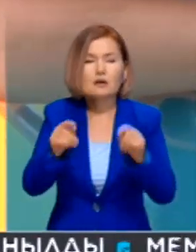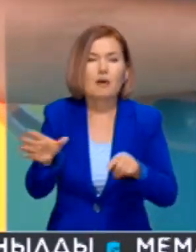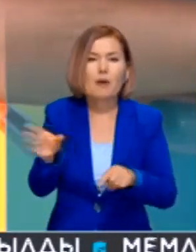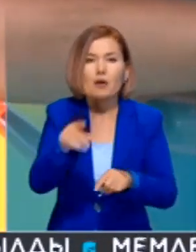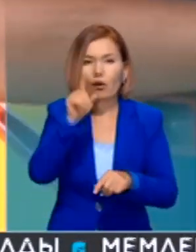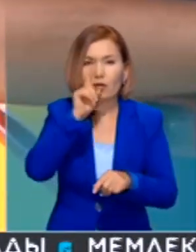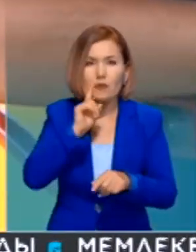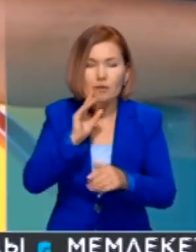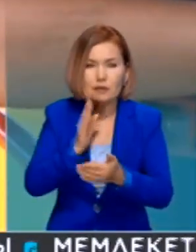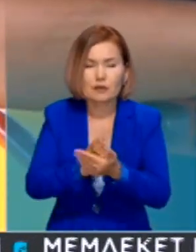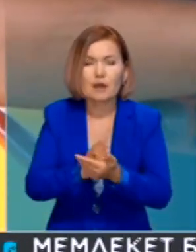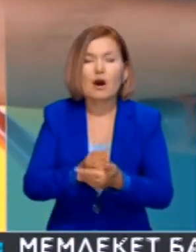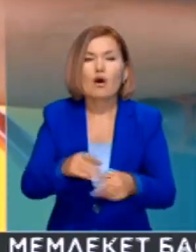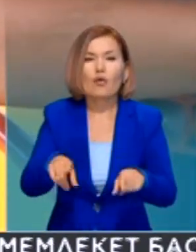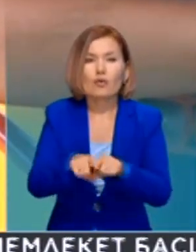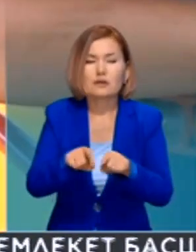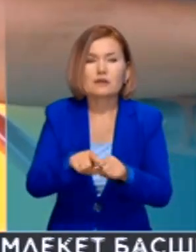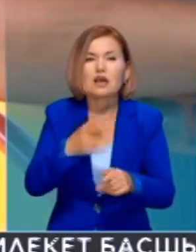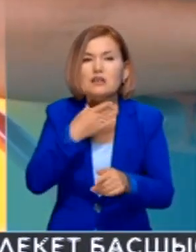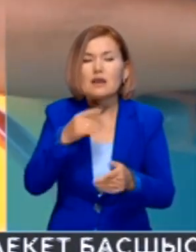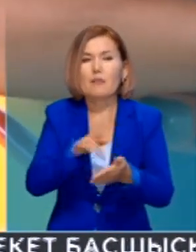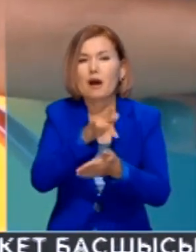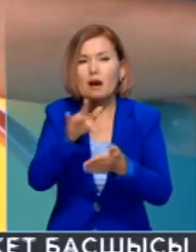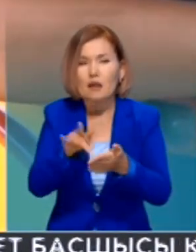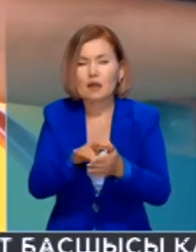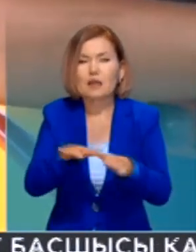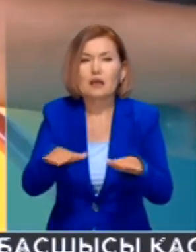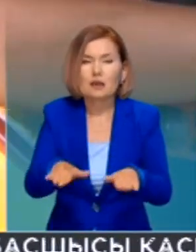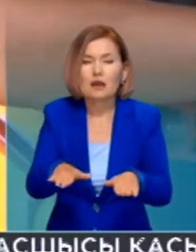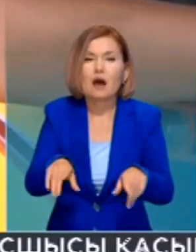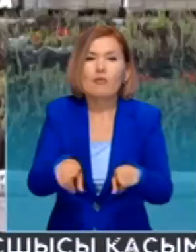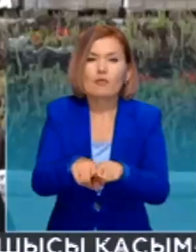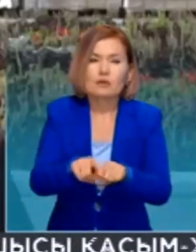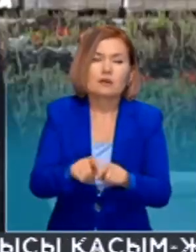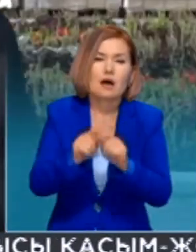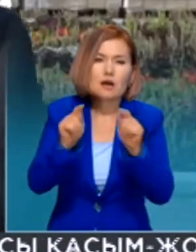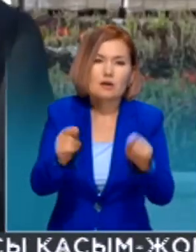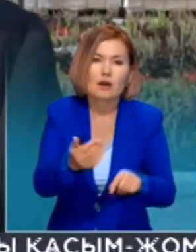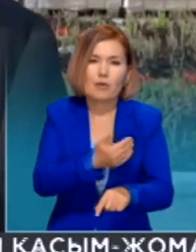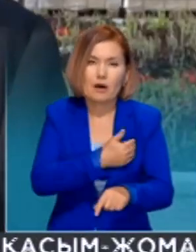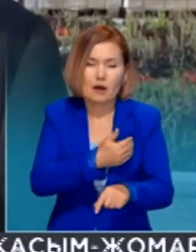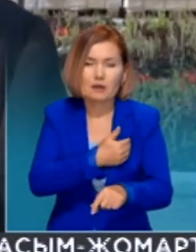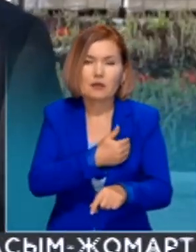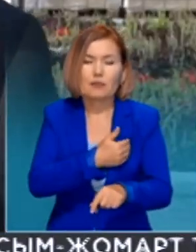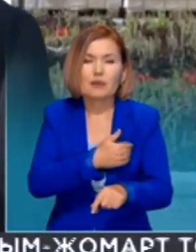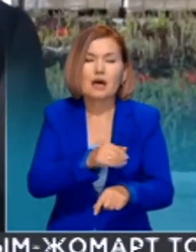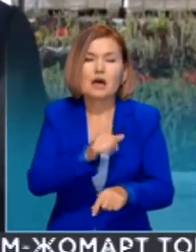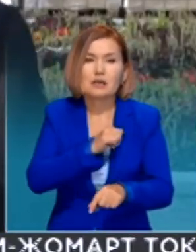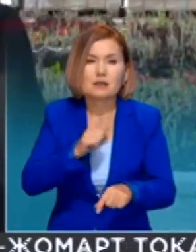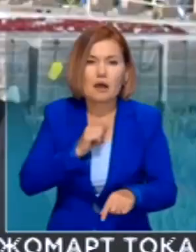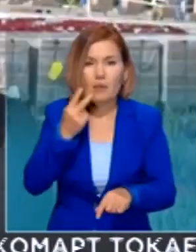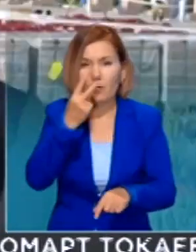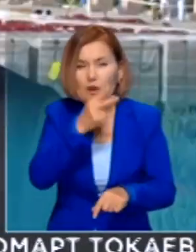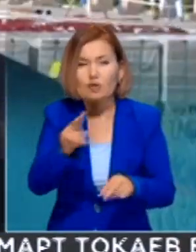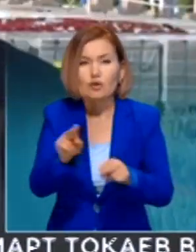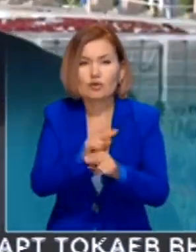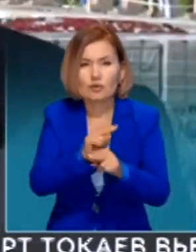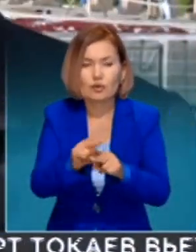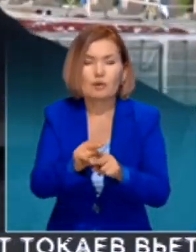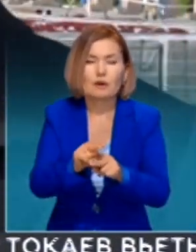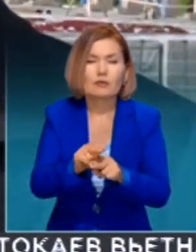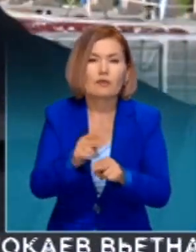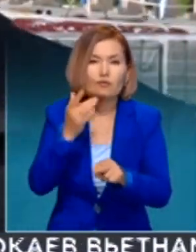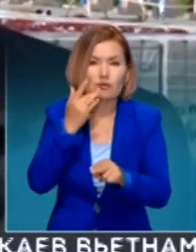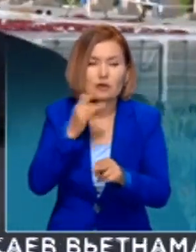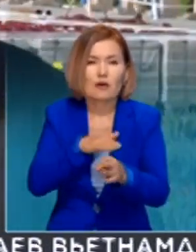Енді осындай тағы да көбірек ашылса деп ойлаймын, жақсы болшы. Көріп тұрғандай жөндеу жұмыстарын жүргізіп жатыр. Макаева